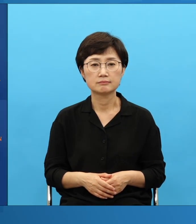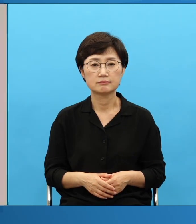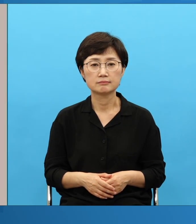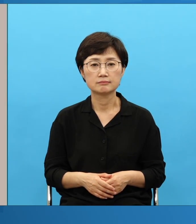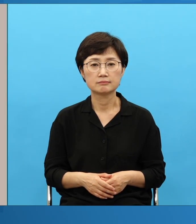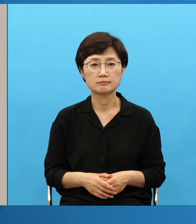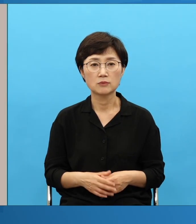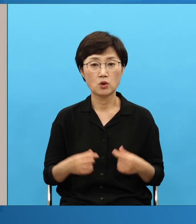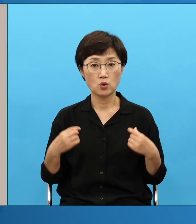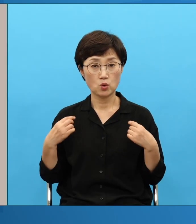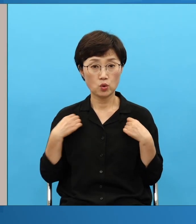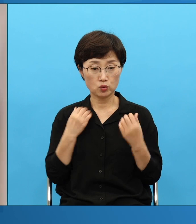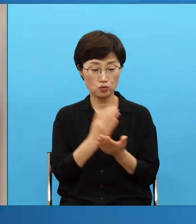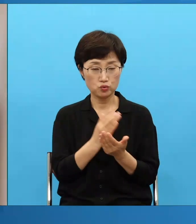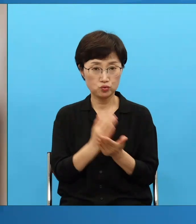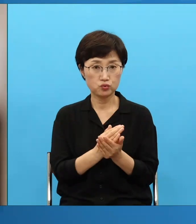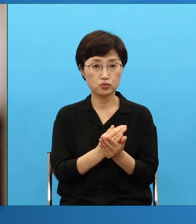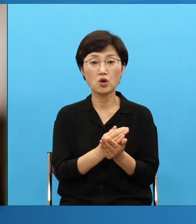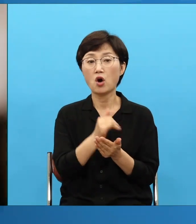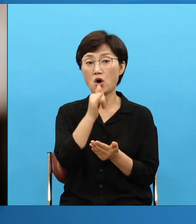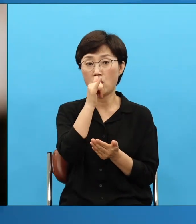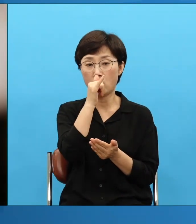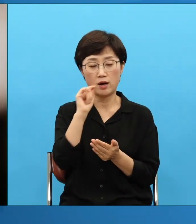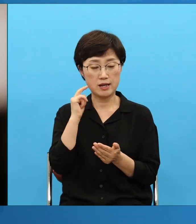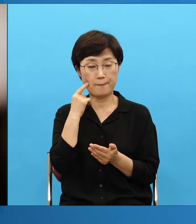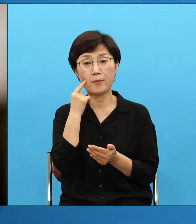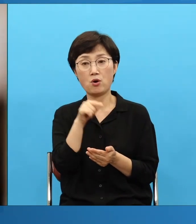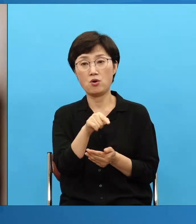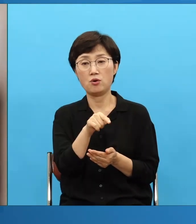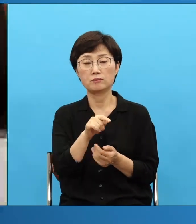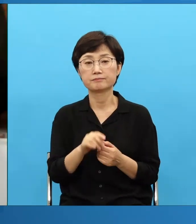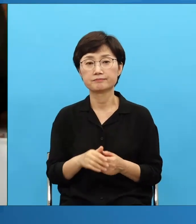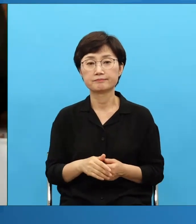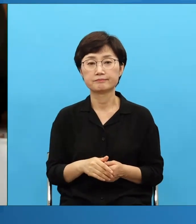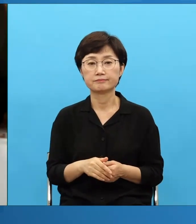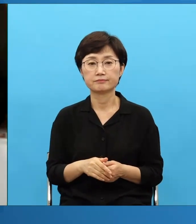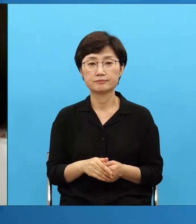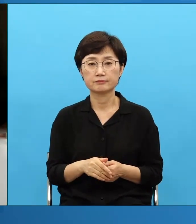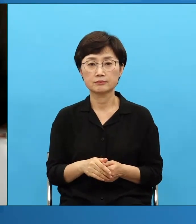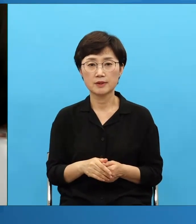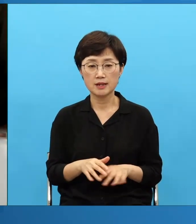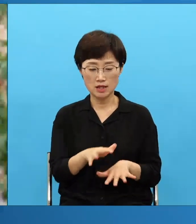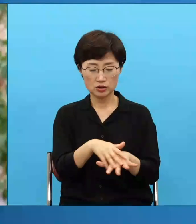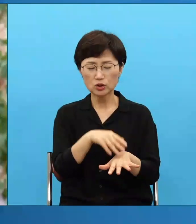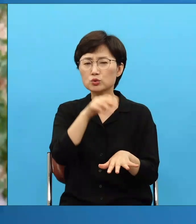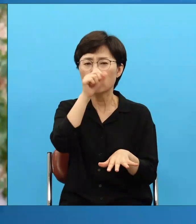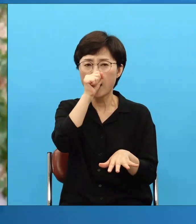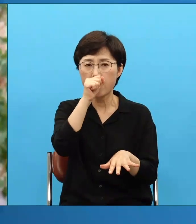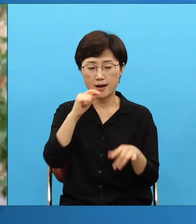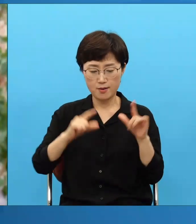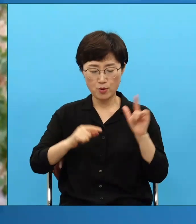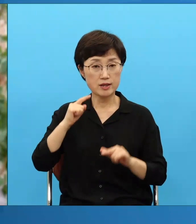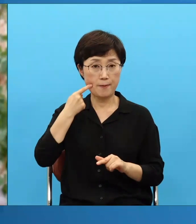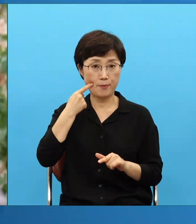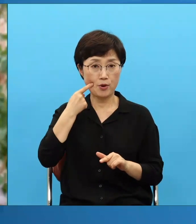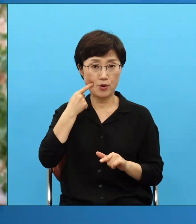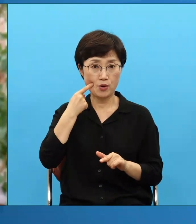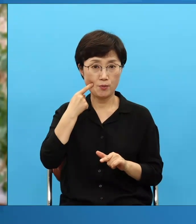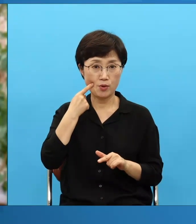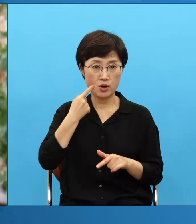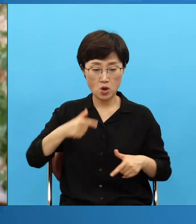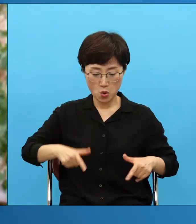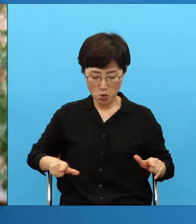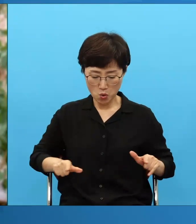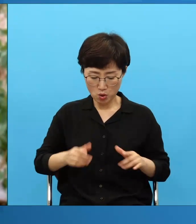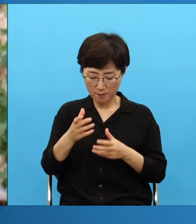성인용 8개, 어린이용 8개 디자인의 예쁜 대회 티셔츠가 준비되었습니다. 좋은 원단의 예쁜 티셔츠는 청바지, 치마, 슬랙스